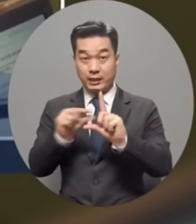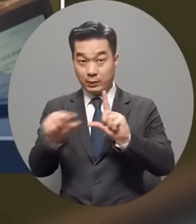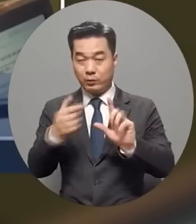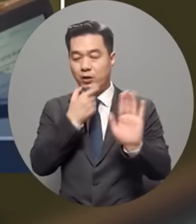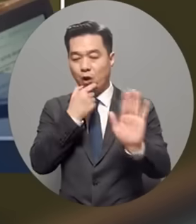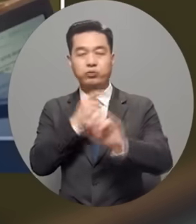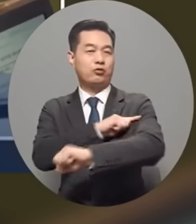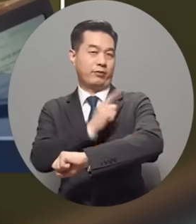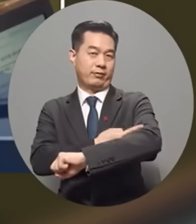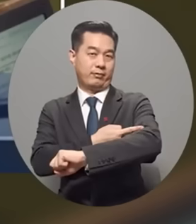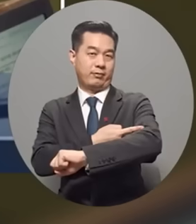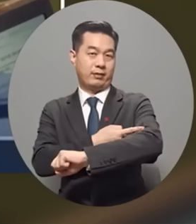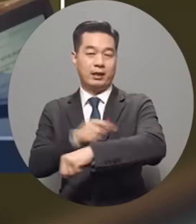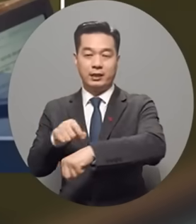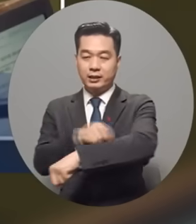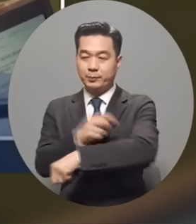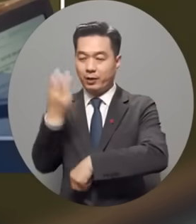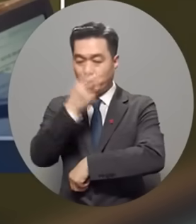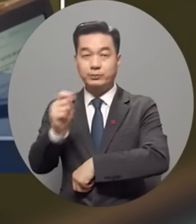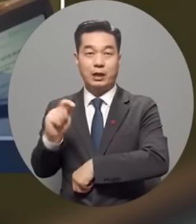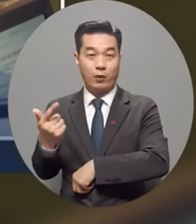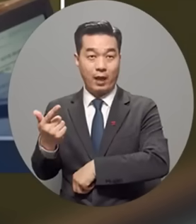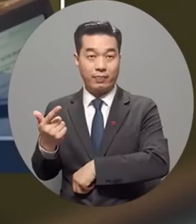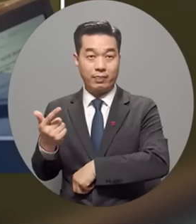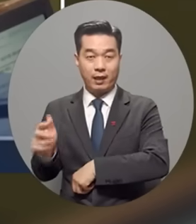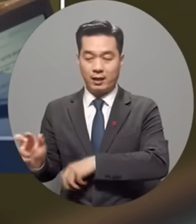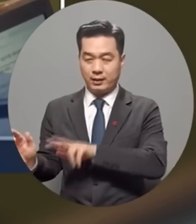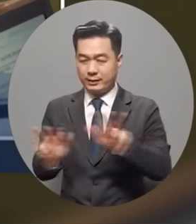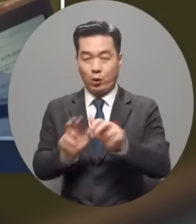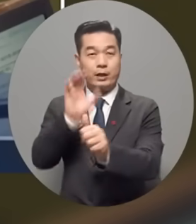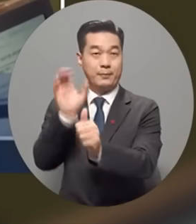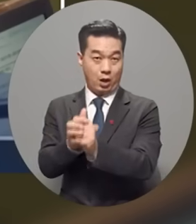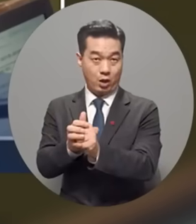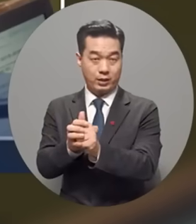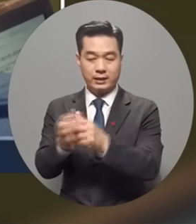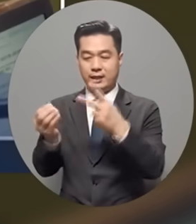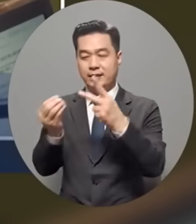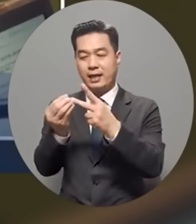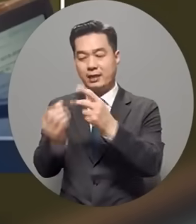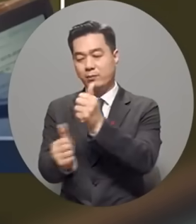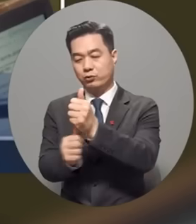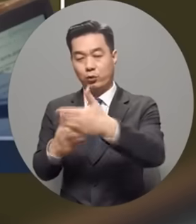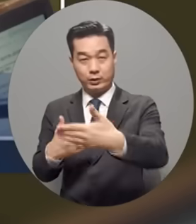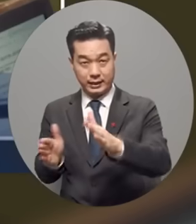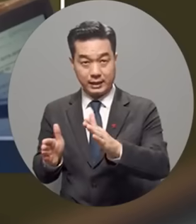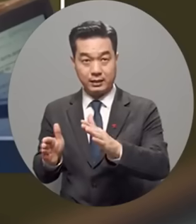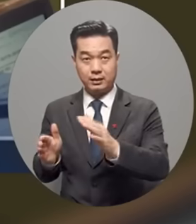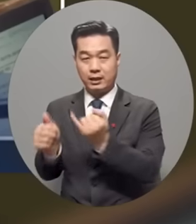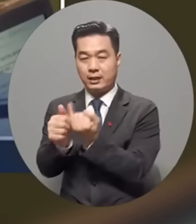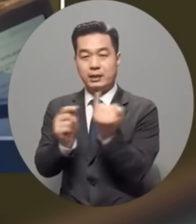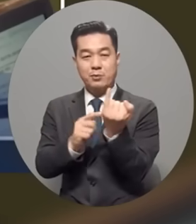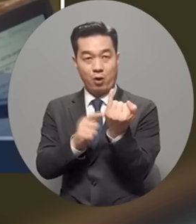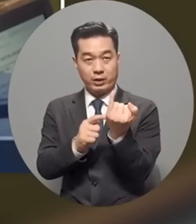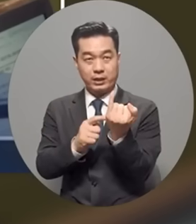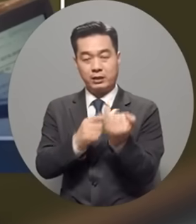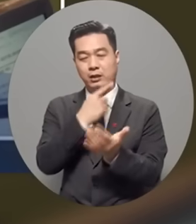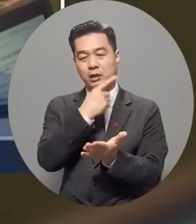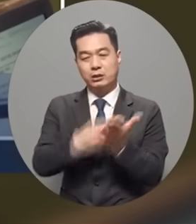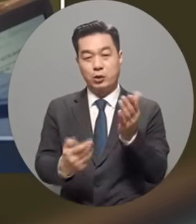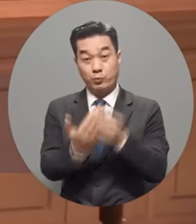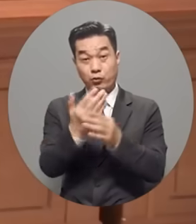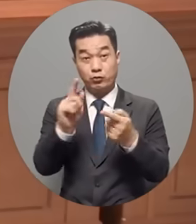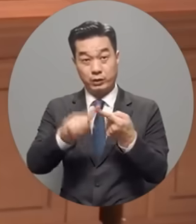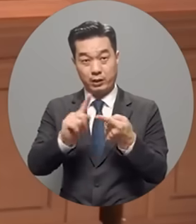요청하되 특별감찰관 제도의 신속 임명이나 아니면 제2부속실 설치 같은 식으로 김건희 여사의 리스크를 좀 제도적으로 보완할 수 있는 걸 건의를